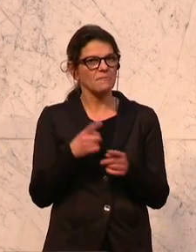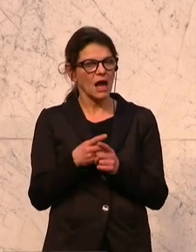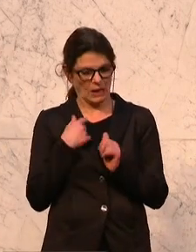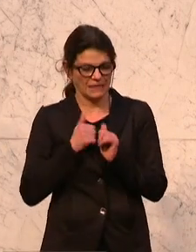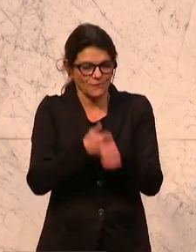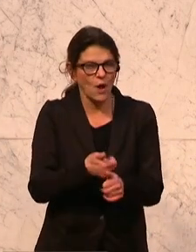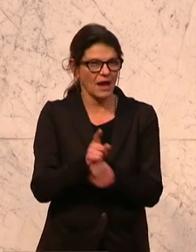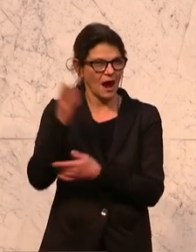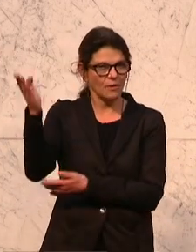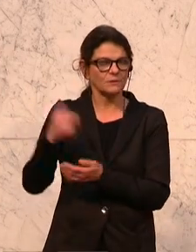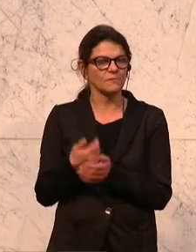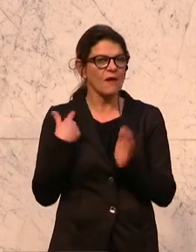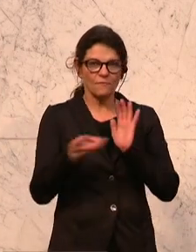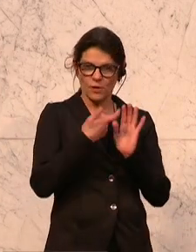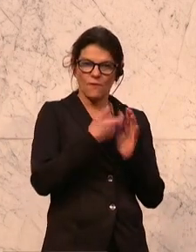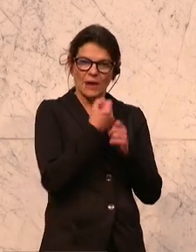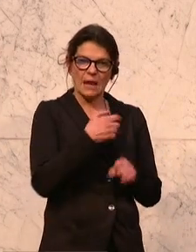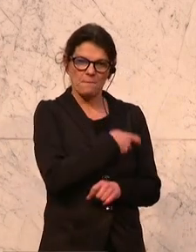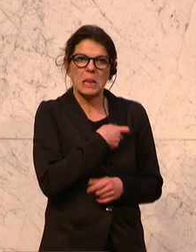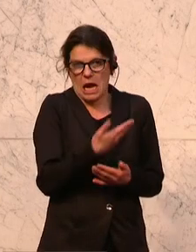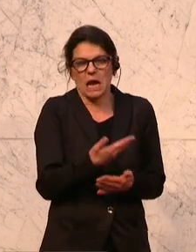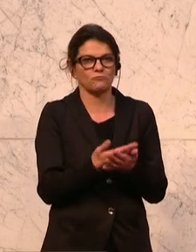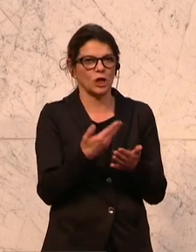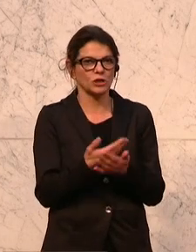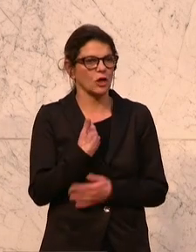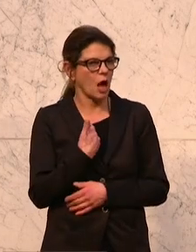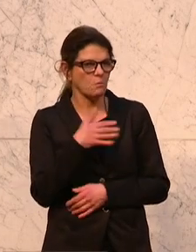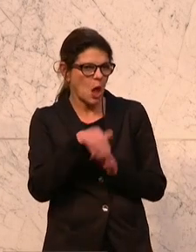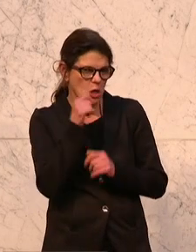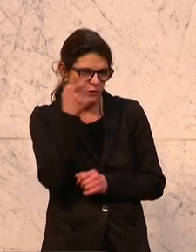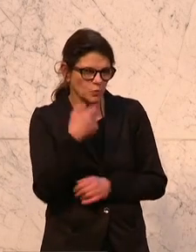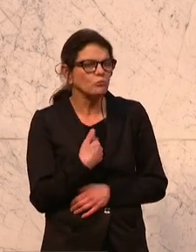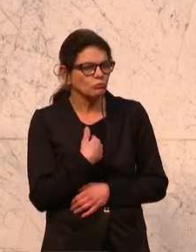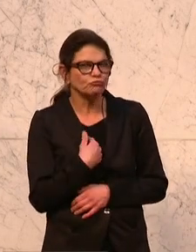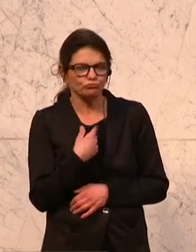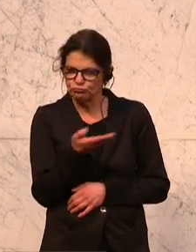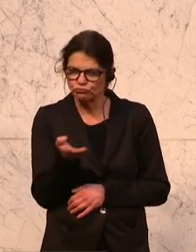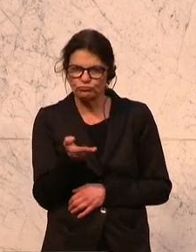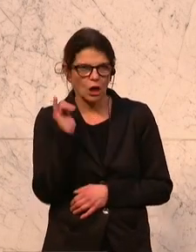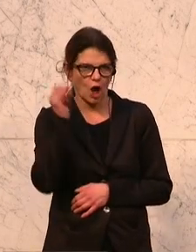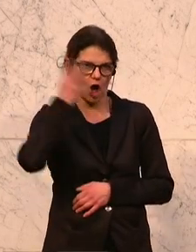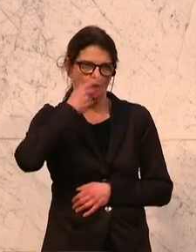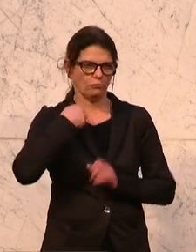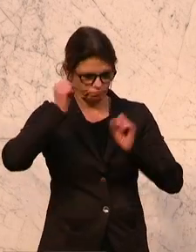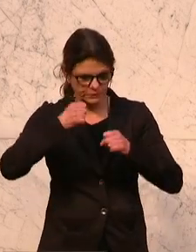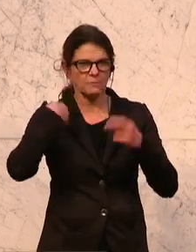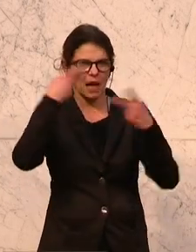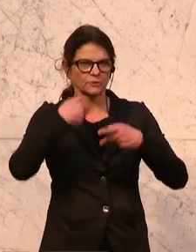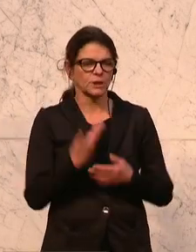nachziehen. Eine Forderung der Freiheitlichen Partei, insoweit ist es wenig verwunderlich, dass wir dem Ganzen natürlich